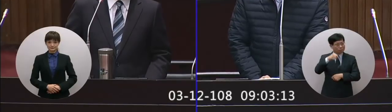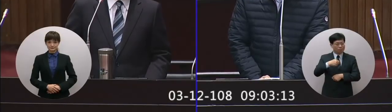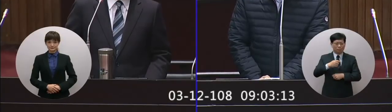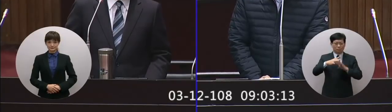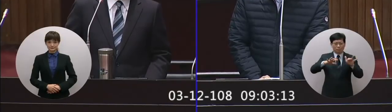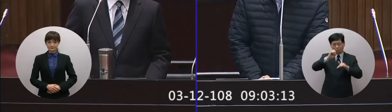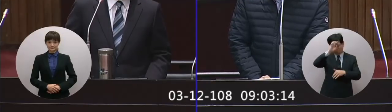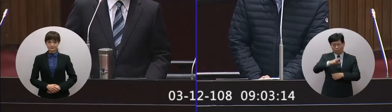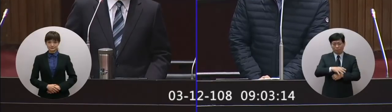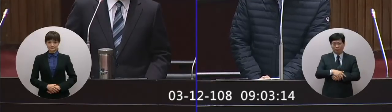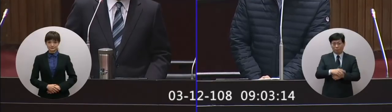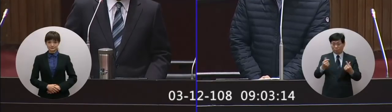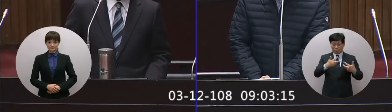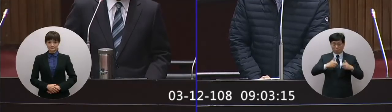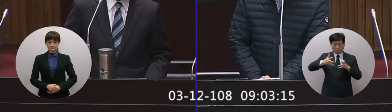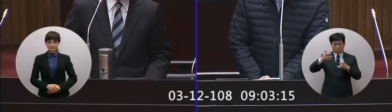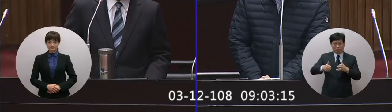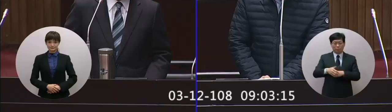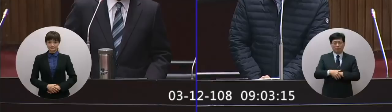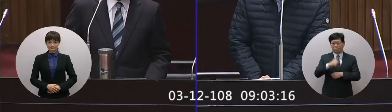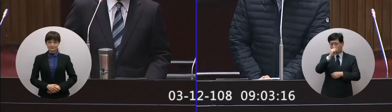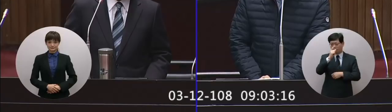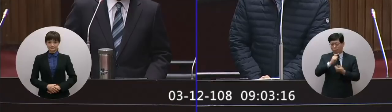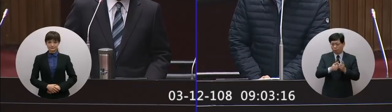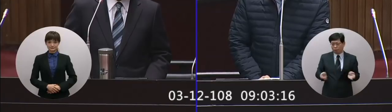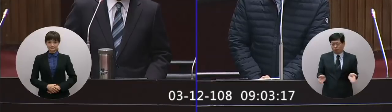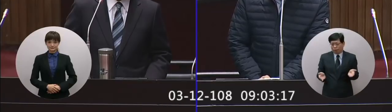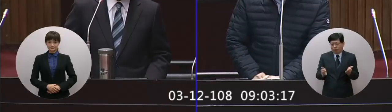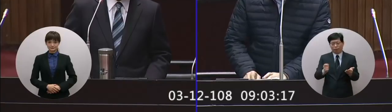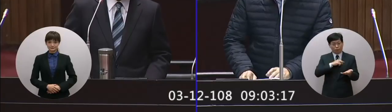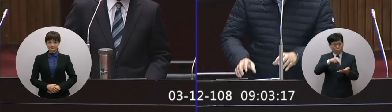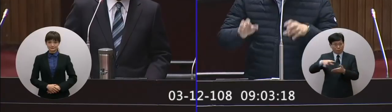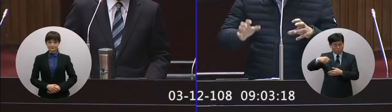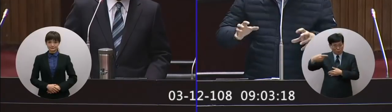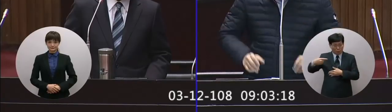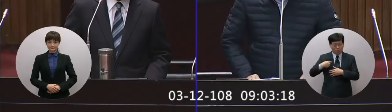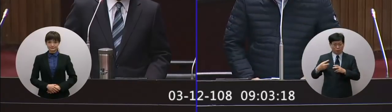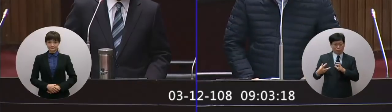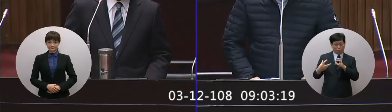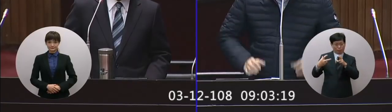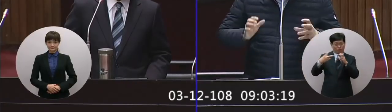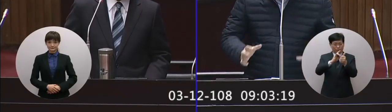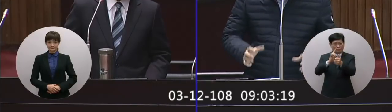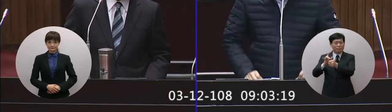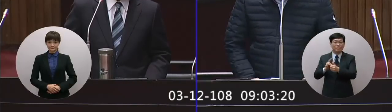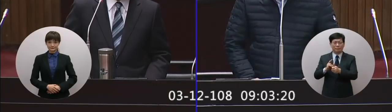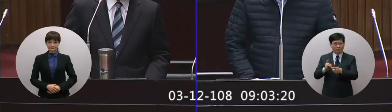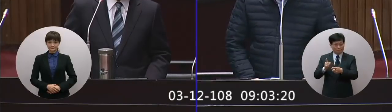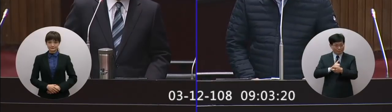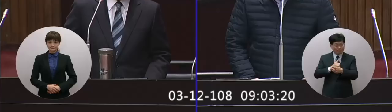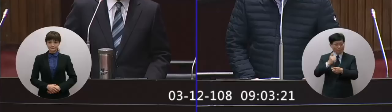执政党，尤其是蔡总统又在操作统独备选票，尤其他